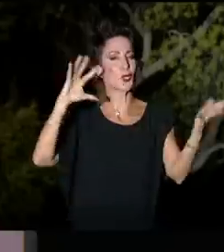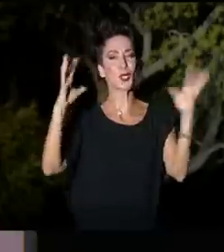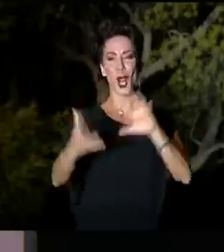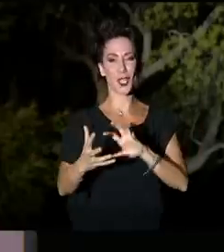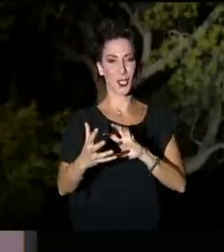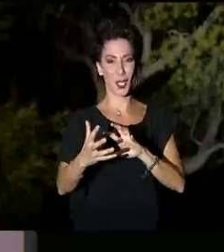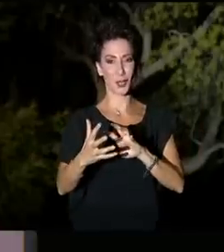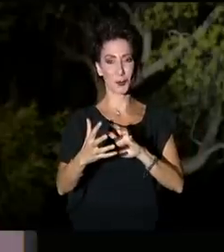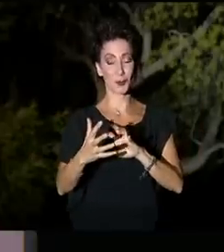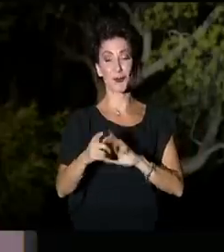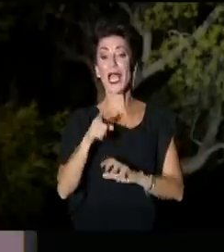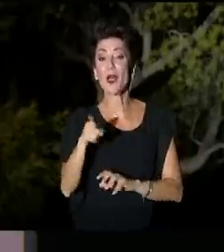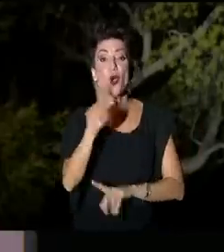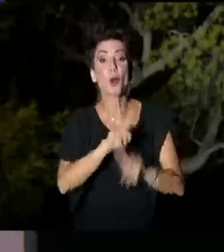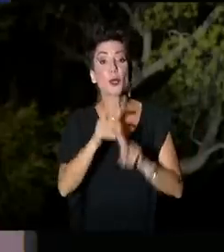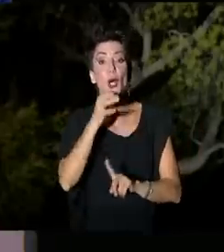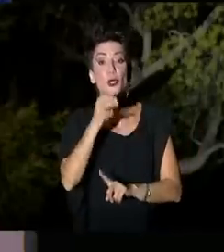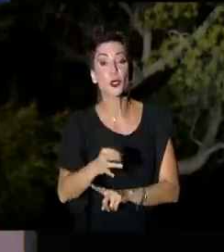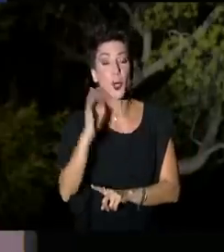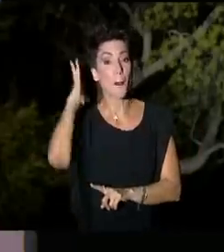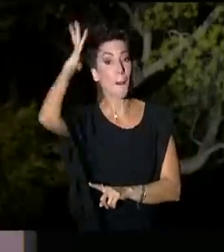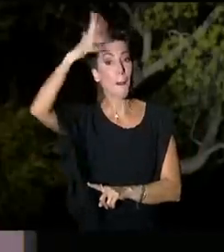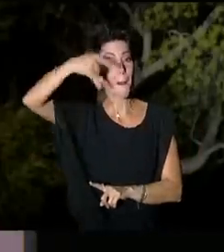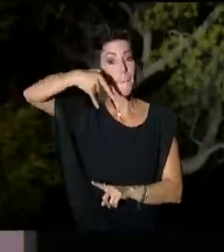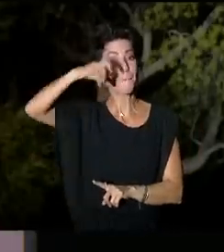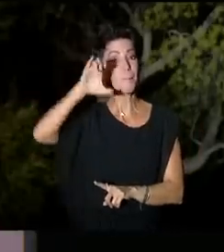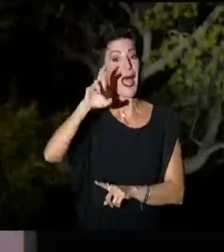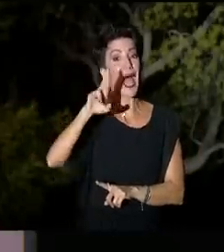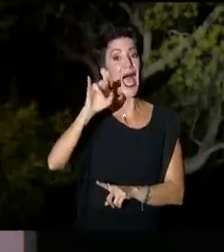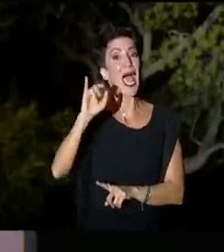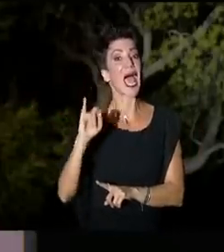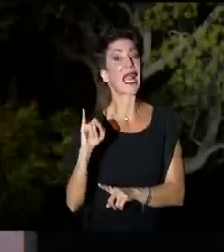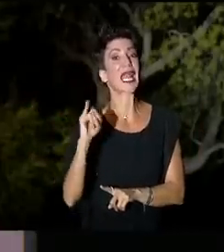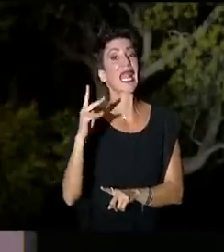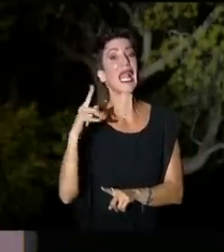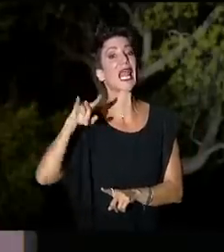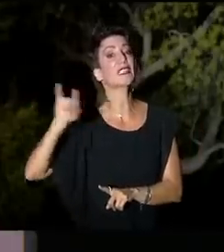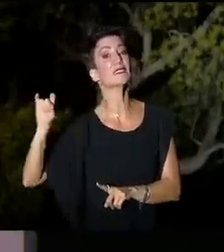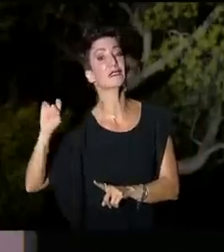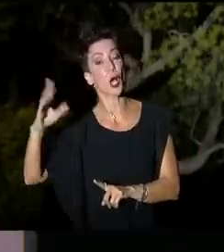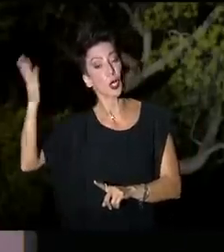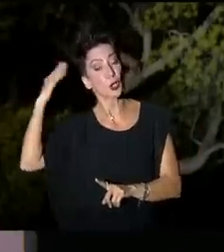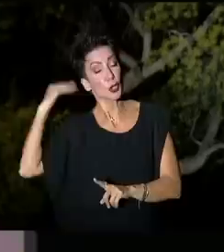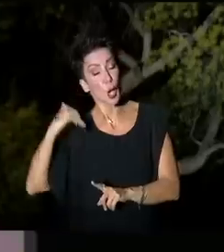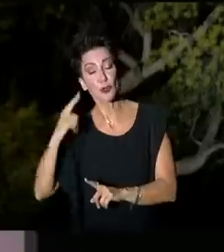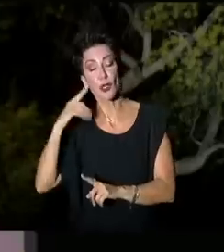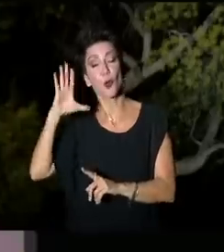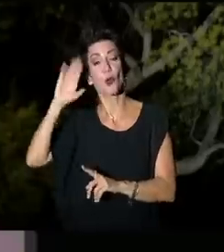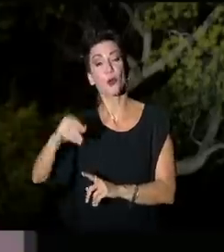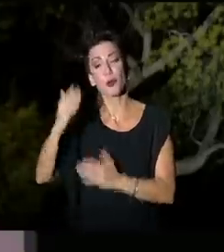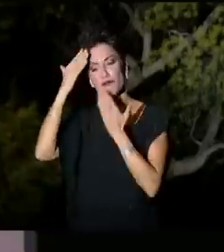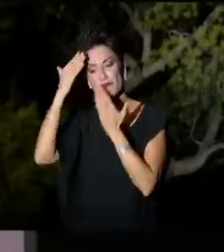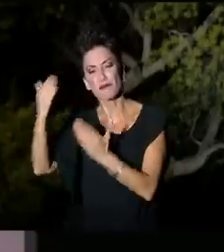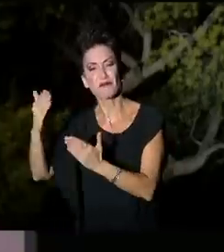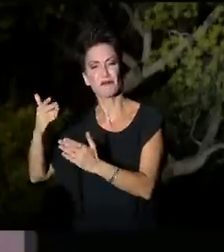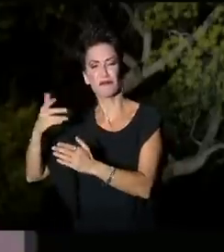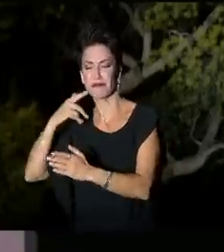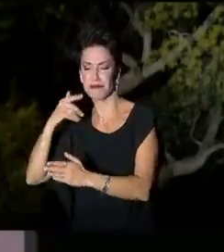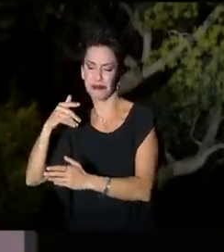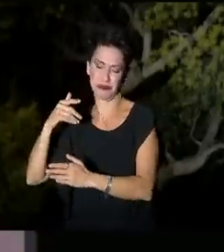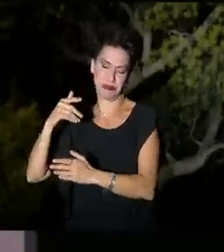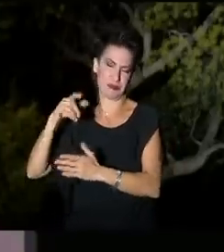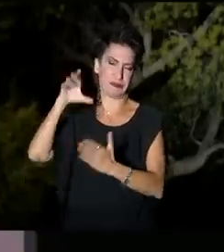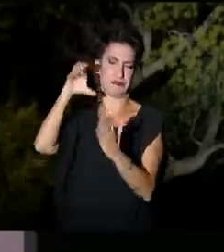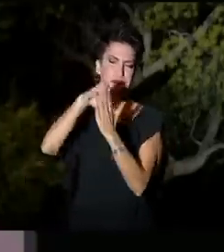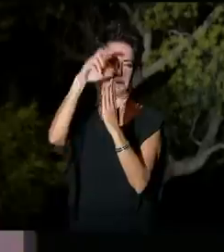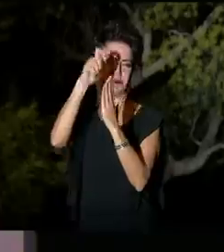έκκληση του Περικλή στον επιτάφιο θα ήταν ακατανόητη στη μεθυσμένη από αιωνιότητα Ανατολή που απειλούσε την Ελλάδα. Ο